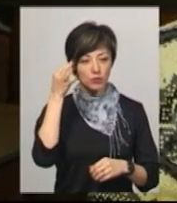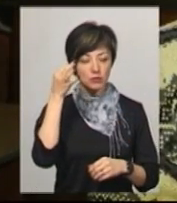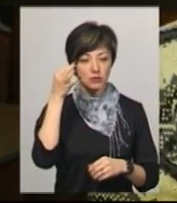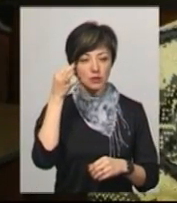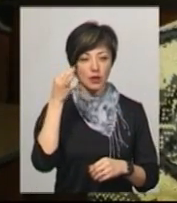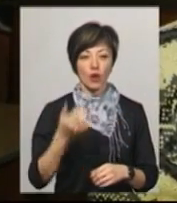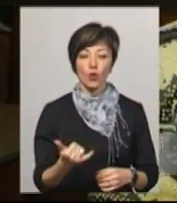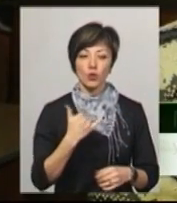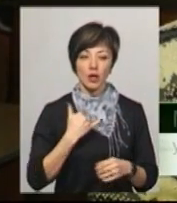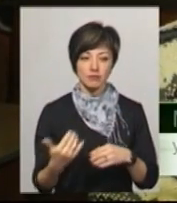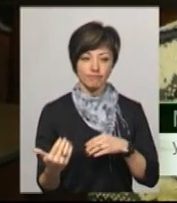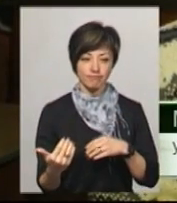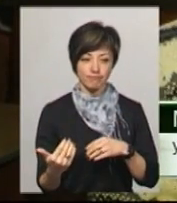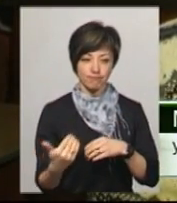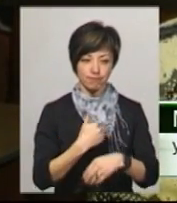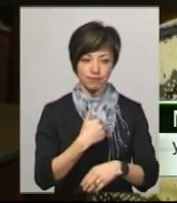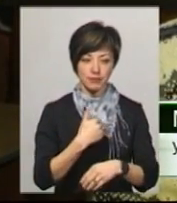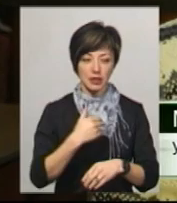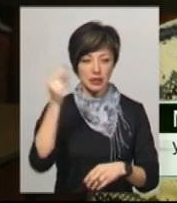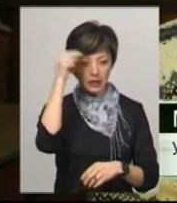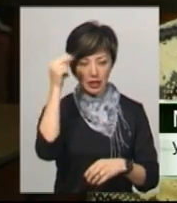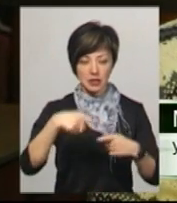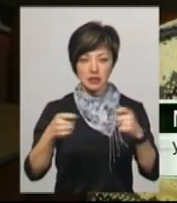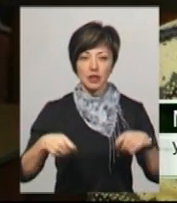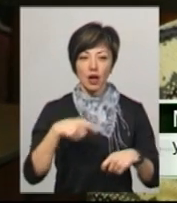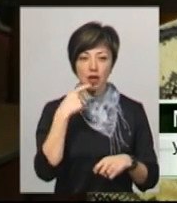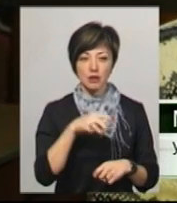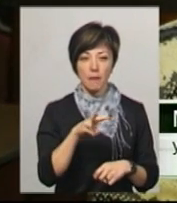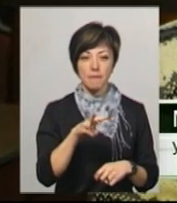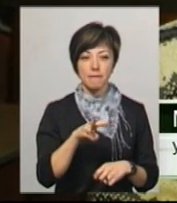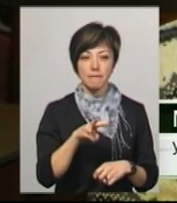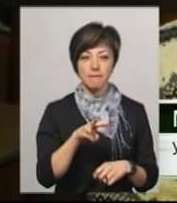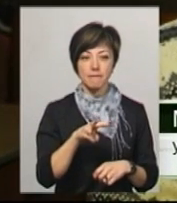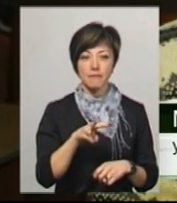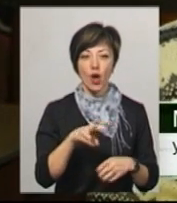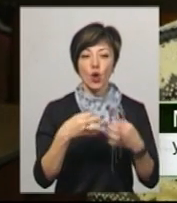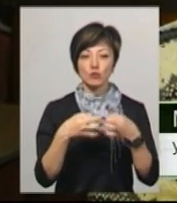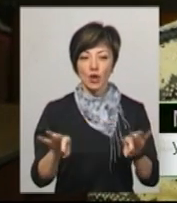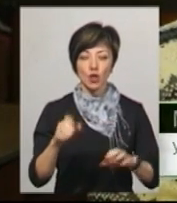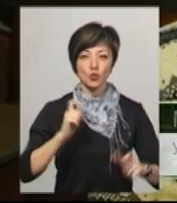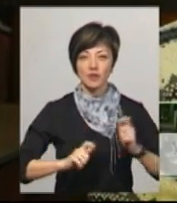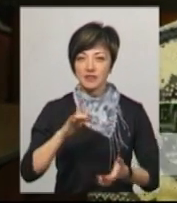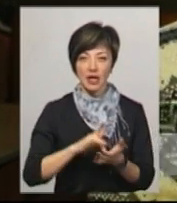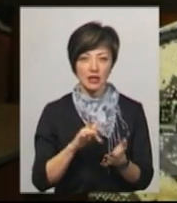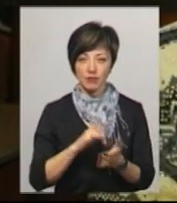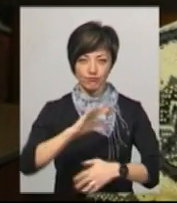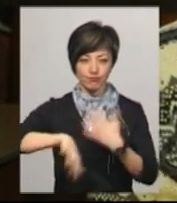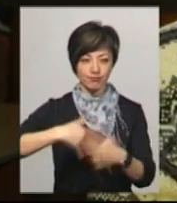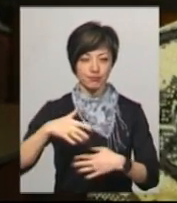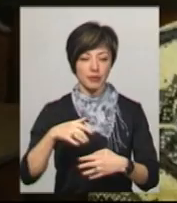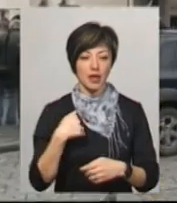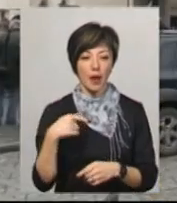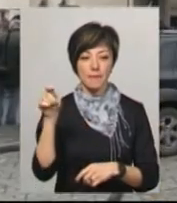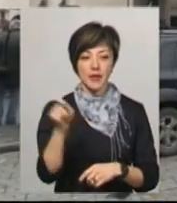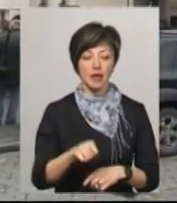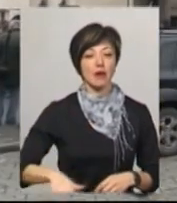Я пам'ятаю, як до нас увірвався на заняття завуч і каже: «Максиме Максимовичу, розпускайте студентів. У центрі щось нестабільне, протистояння». Я приїхав тоді